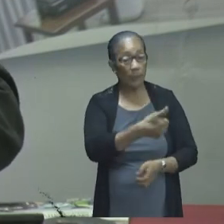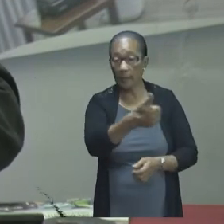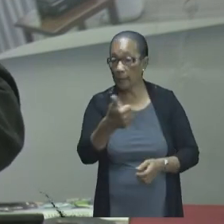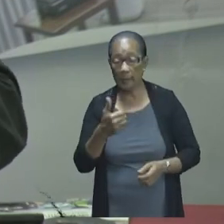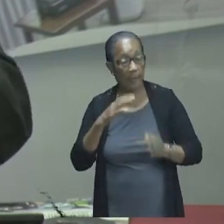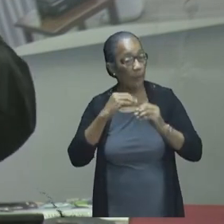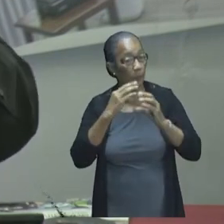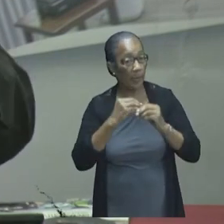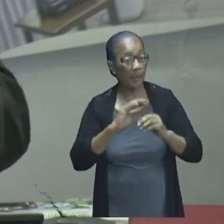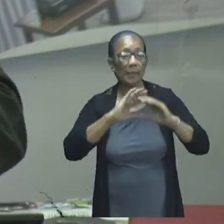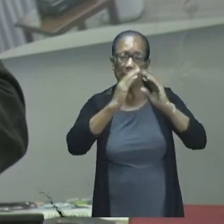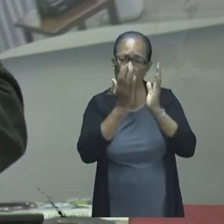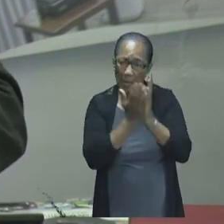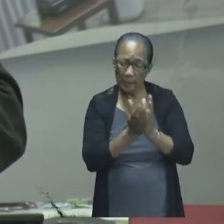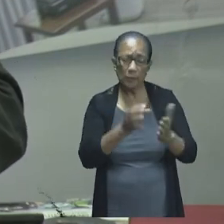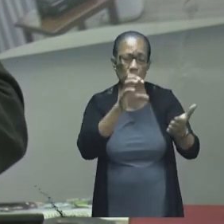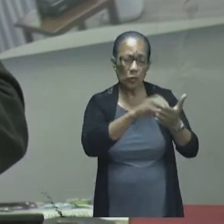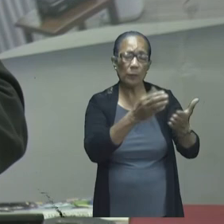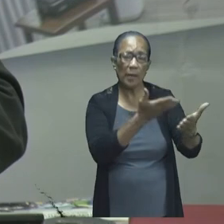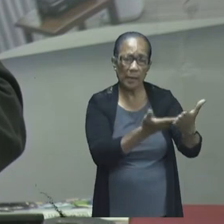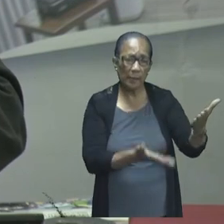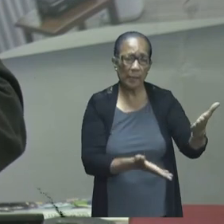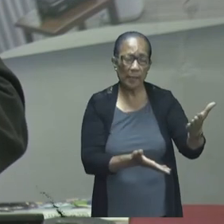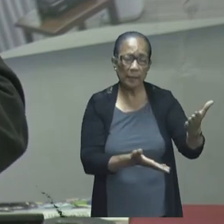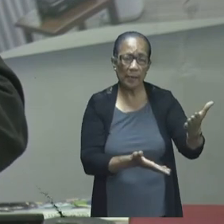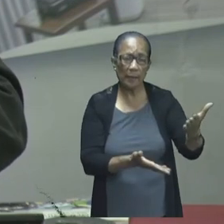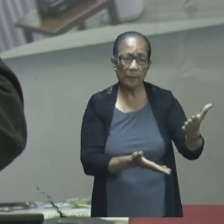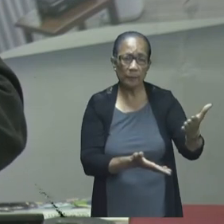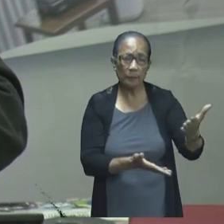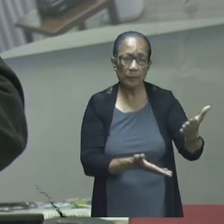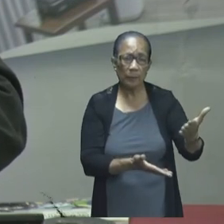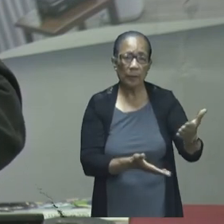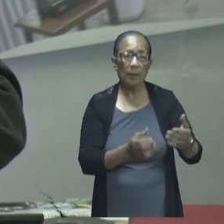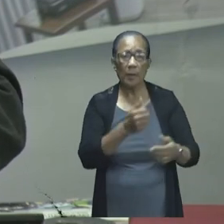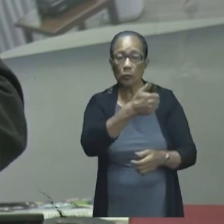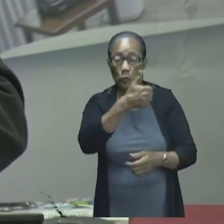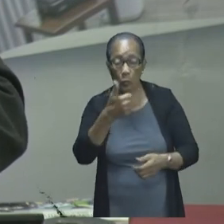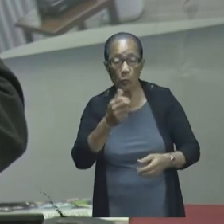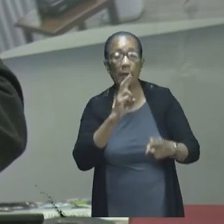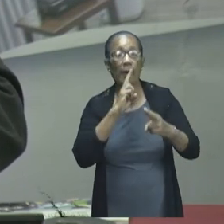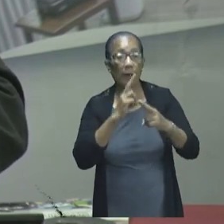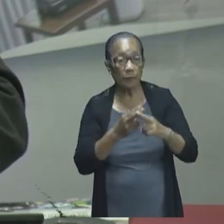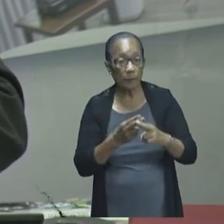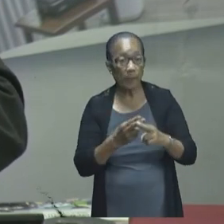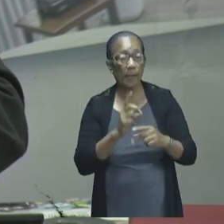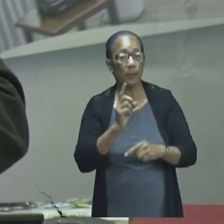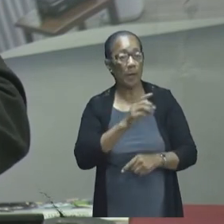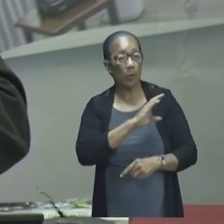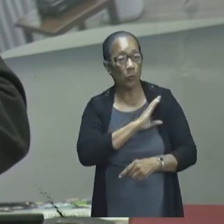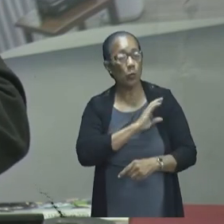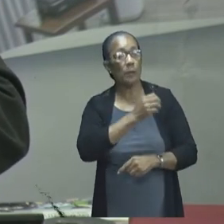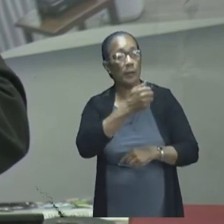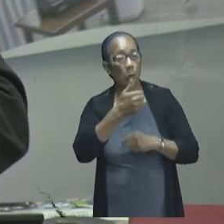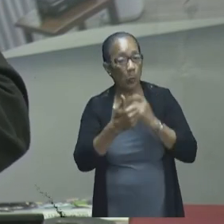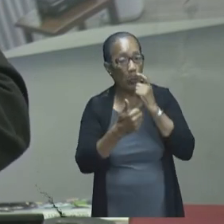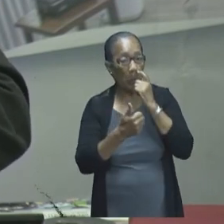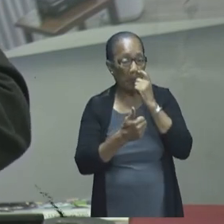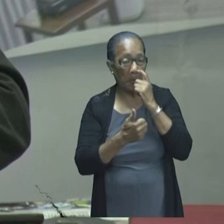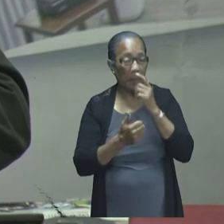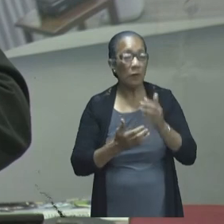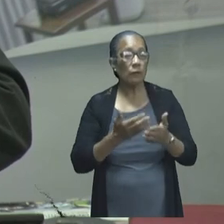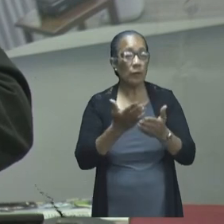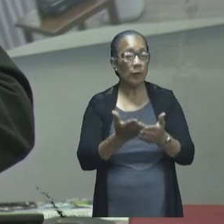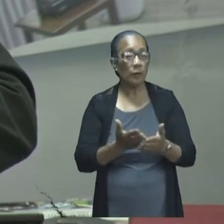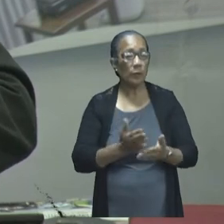agenda dat we alles en u goed gaan bespreken met goede afspraken maar ook goede vorm hebt zonder